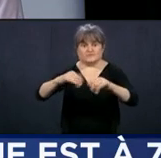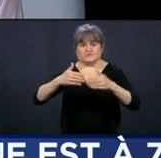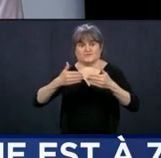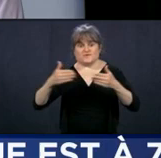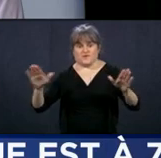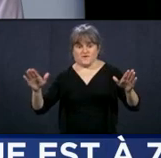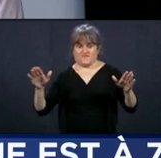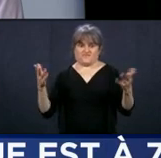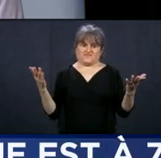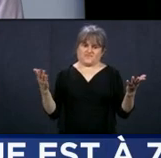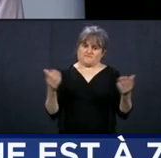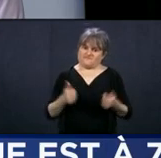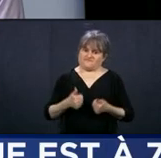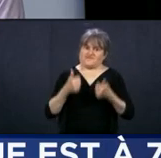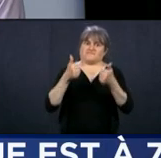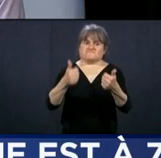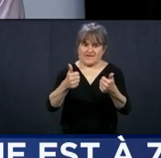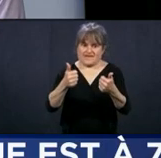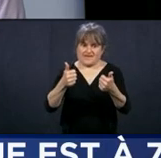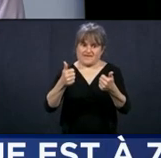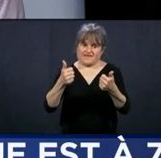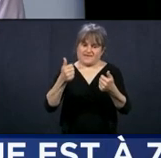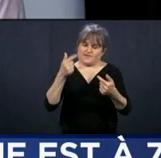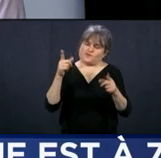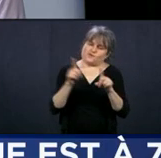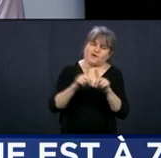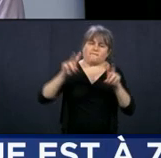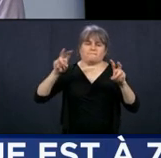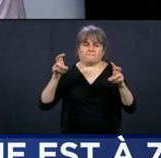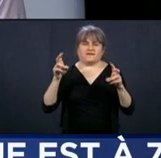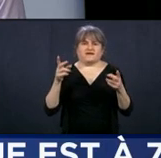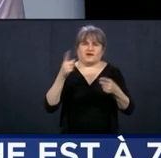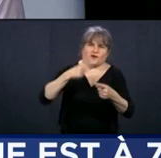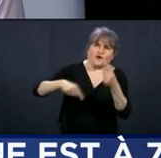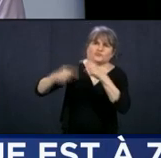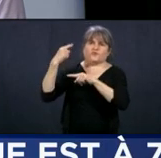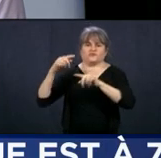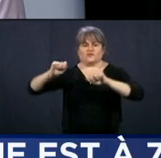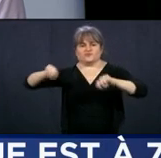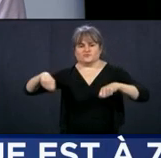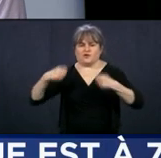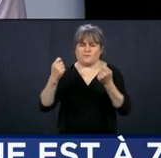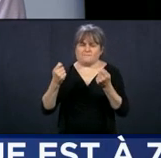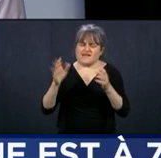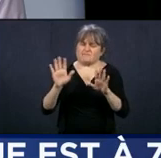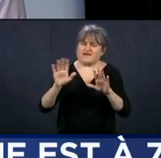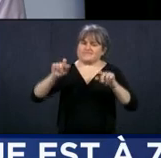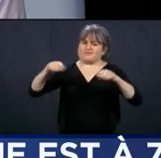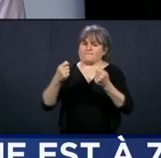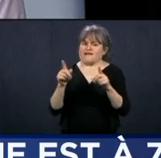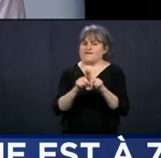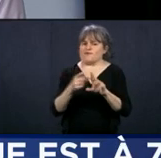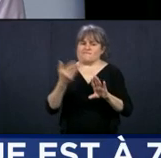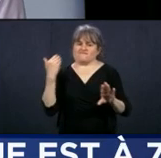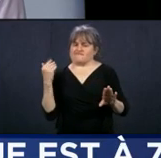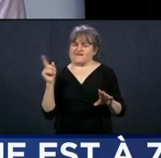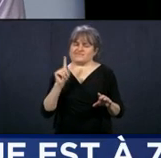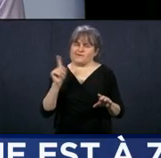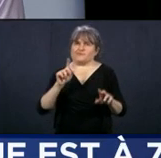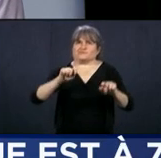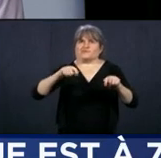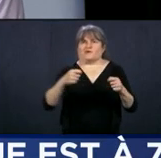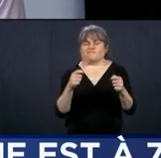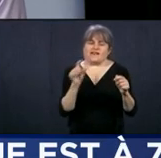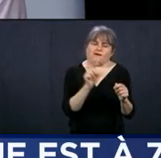ce retour à la normale, et je vais placer « normale » entre guillemets, parce que pour plusieurs mois, ce ne sera pas la même norme que celle qu'on a connue avant la pandémie, mais